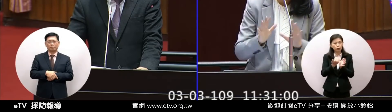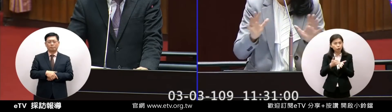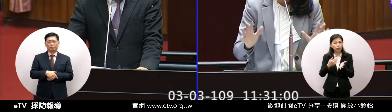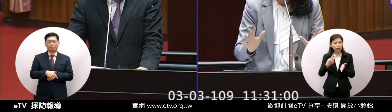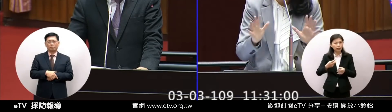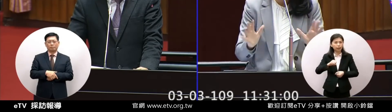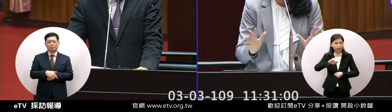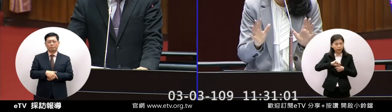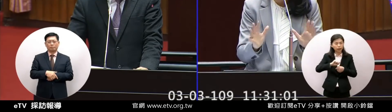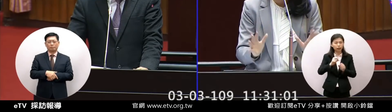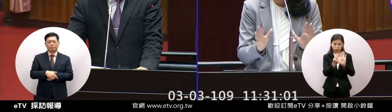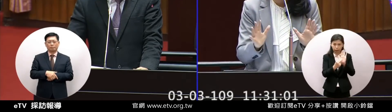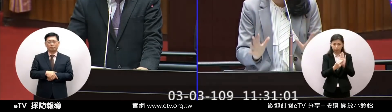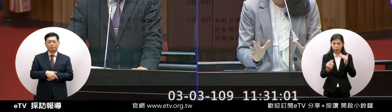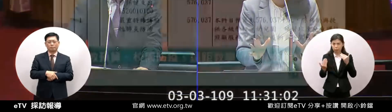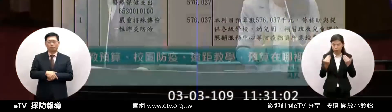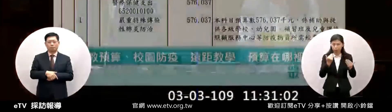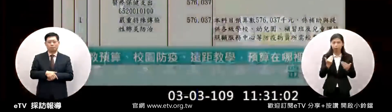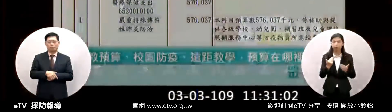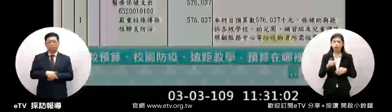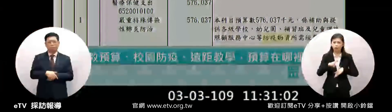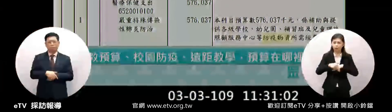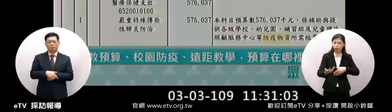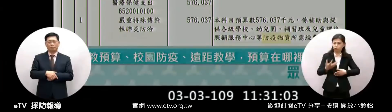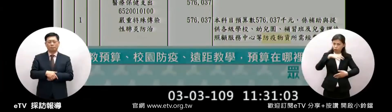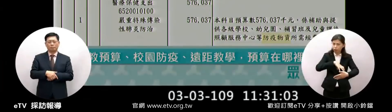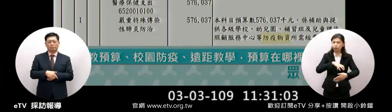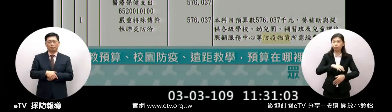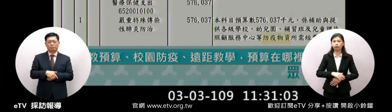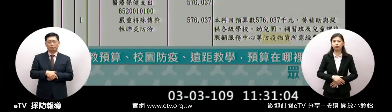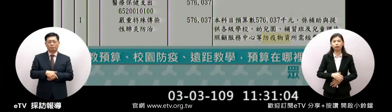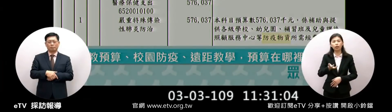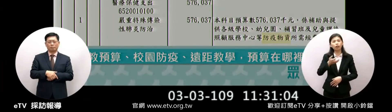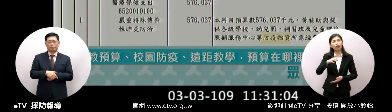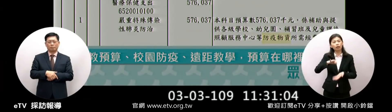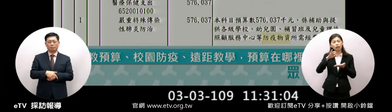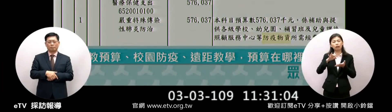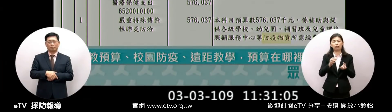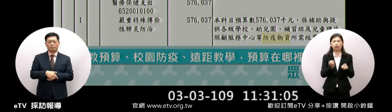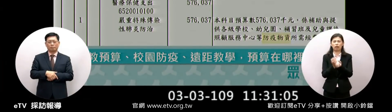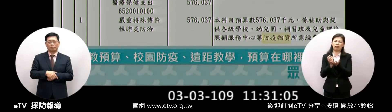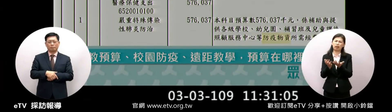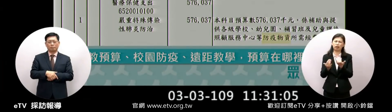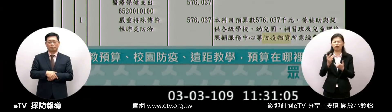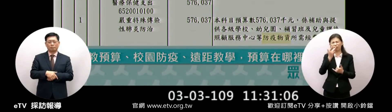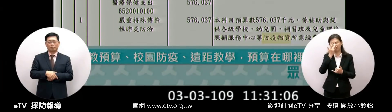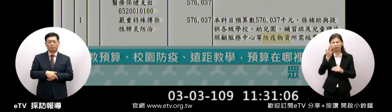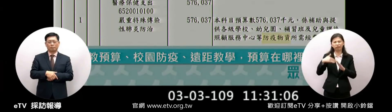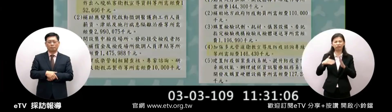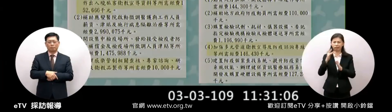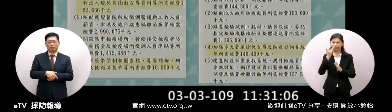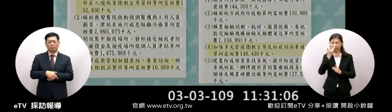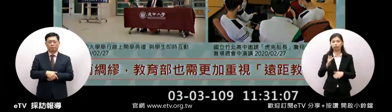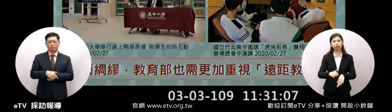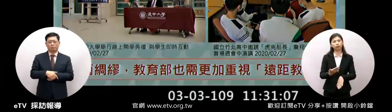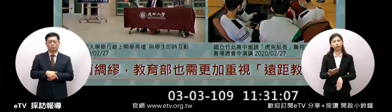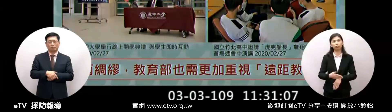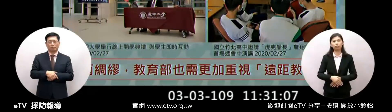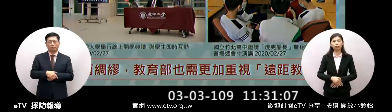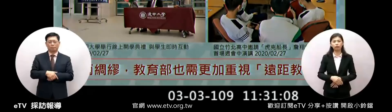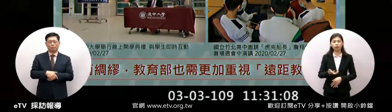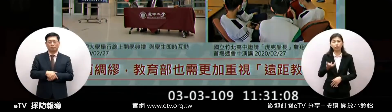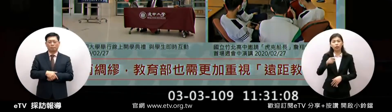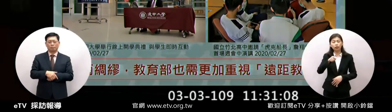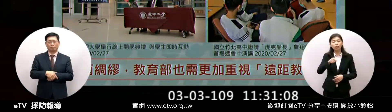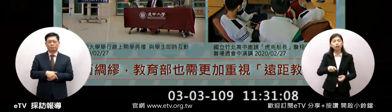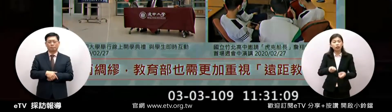再加强这个部分的布局跟规划，这样才能够防止刚刚前面讲的惨剧的发生。那既然部长提到了我们讲的远距教